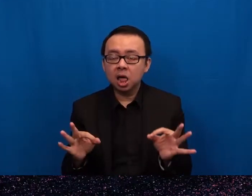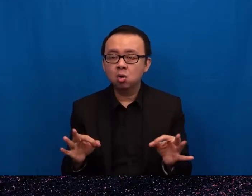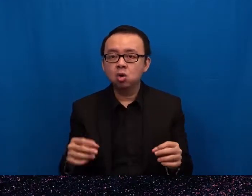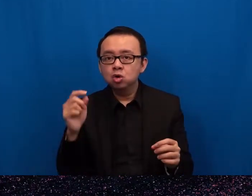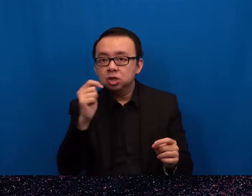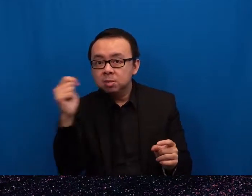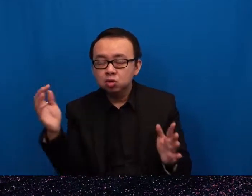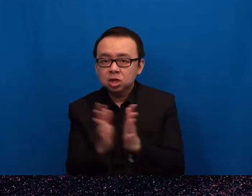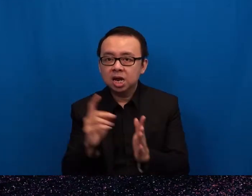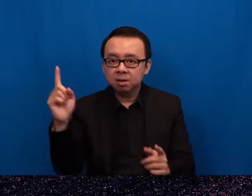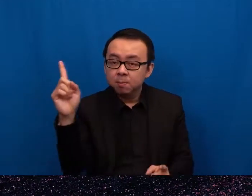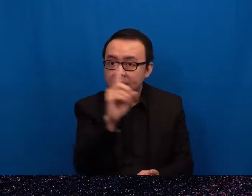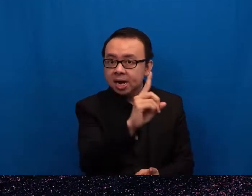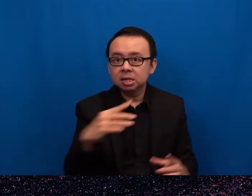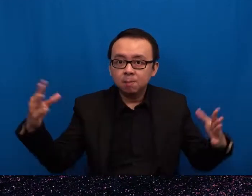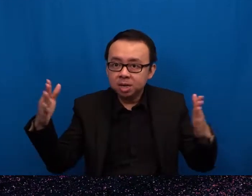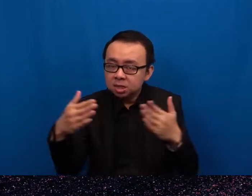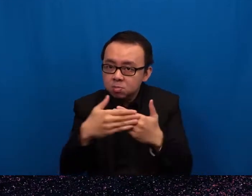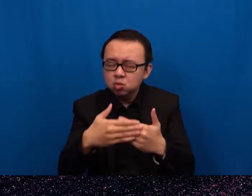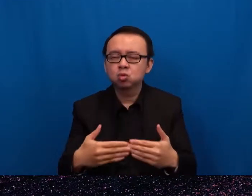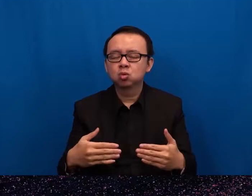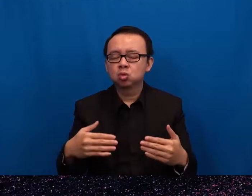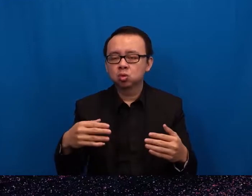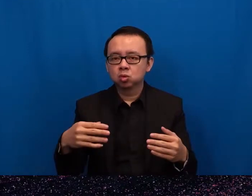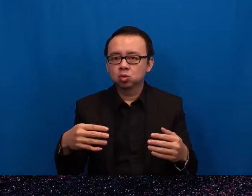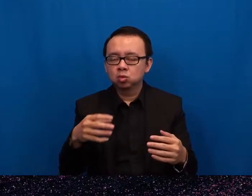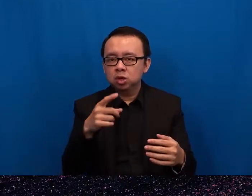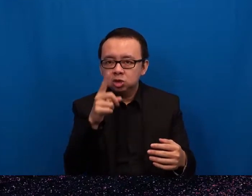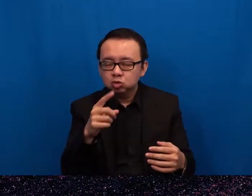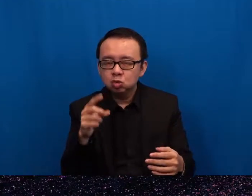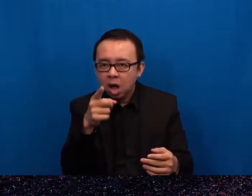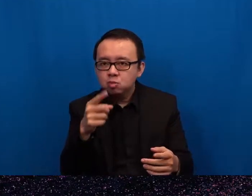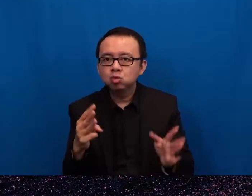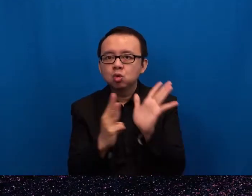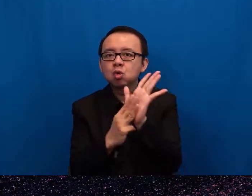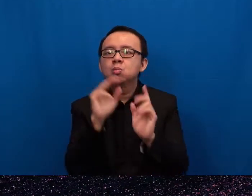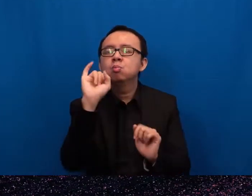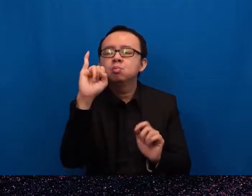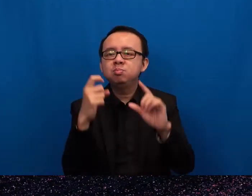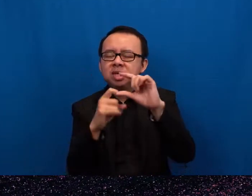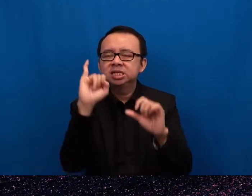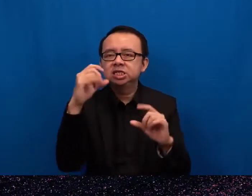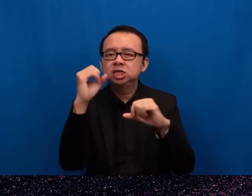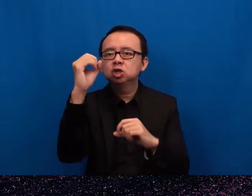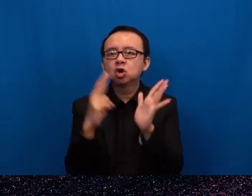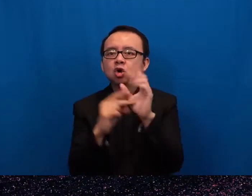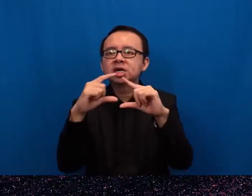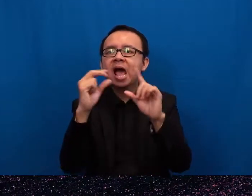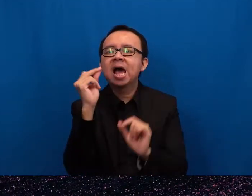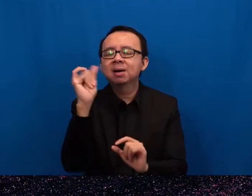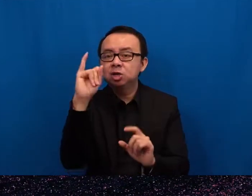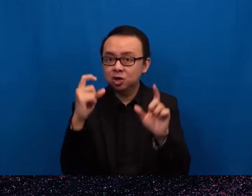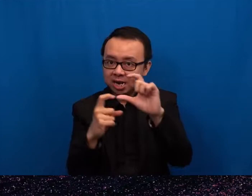Kitalah bangsa misionaris. Kita tidak dipanggil Tuhan untuk kalah. Kalau sekarang sementara ini kita jadi sedikit lamban kalau soal hal-hal lain